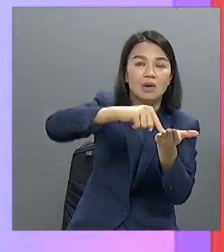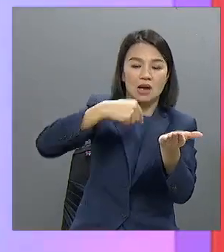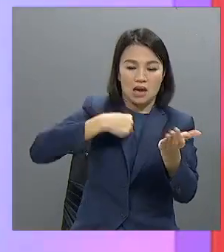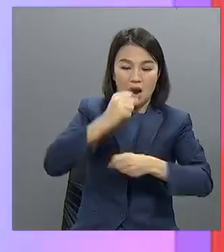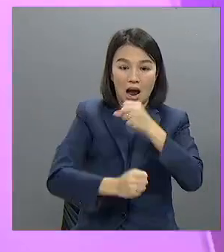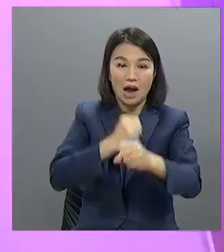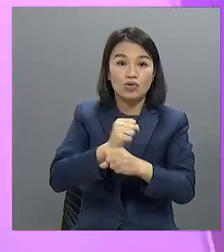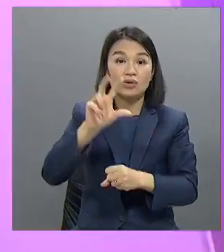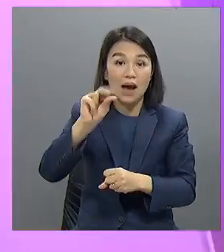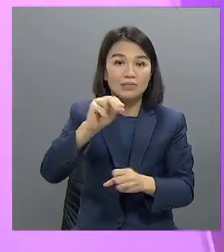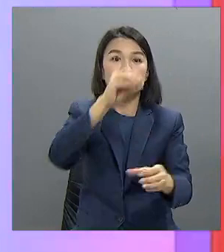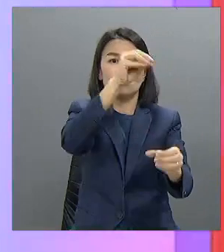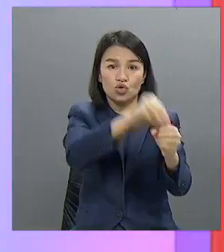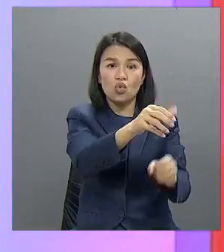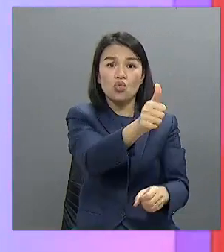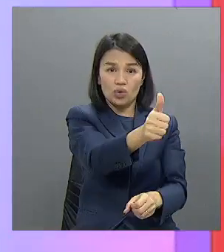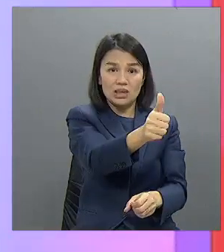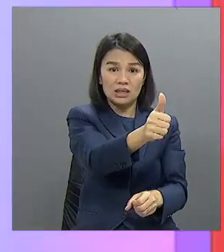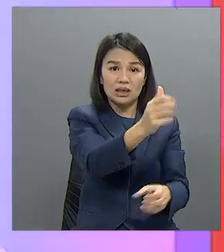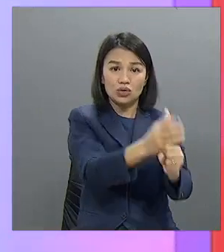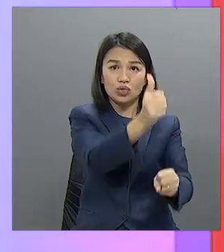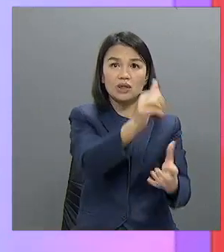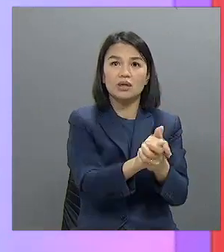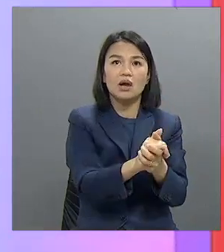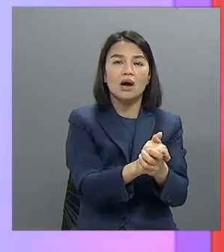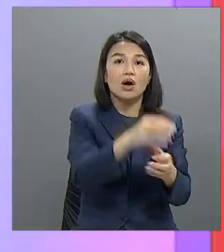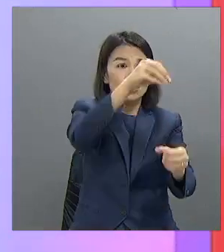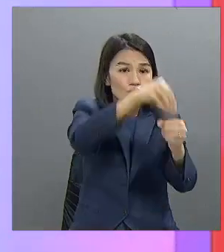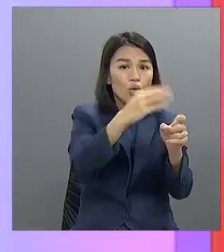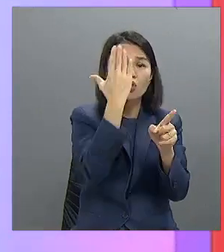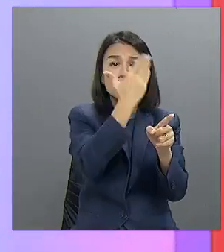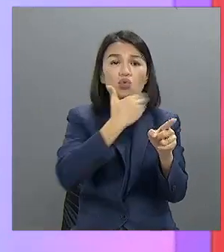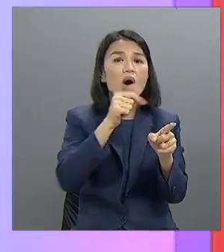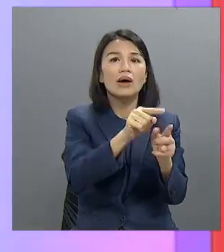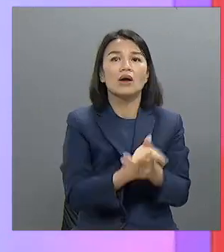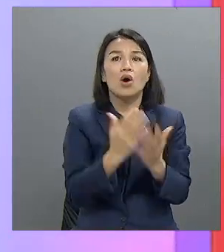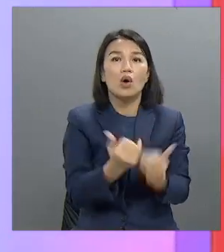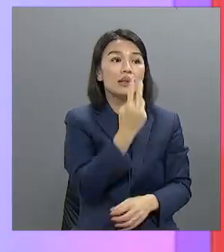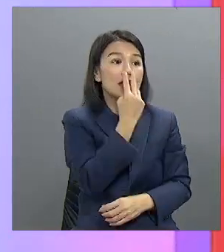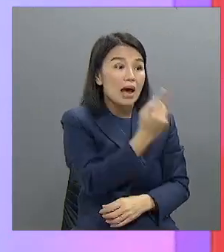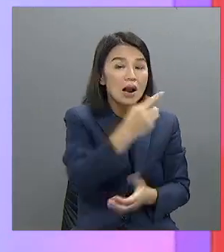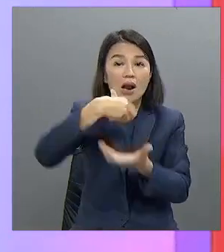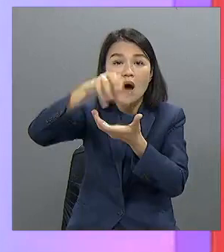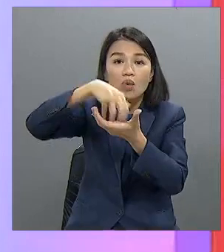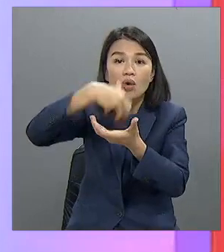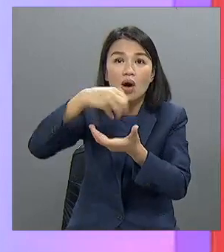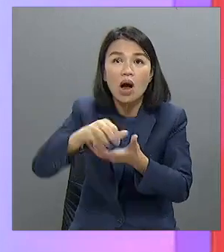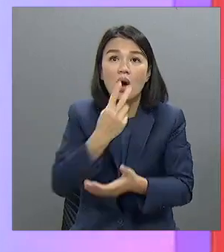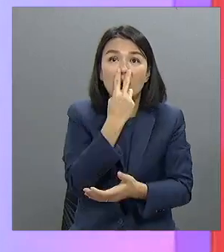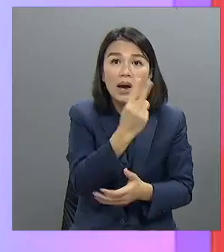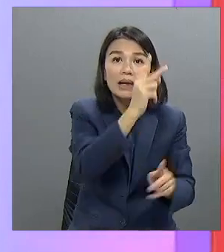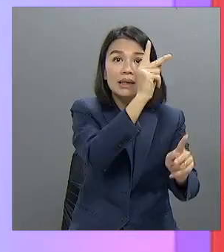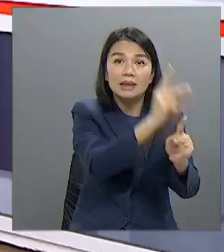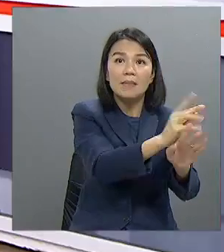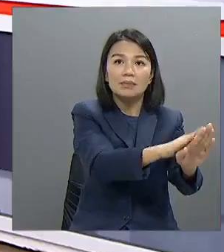อยู่ดีแล้วก็ยังไม่แบบหายไปไหนด้วยพอเห็นวันนี้เนี่ยเราจะนำเรื่องนี้มานำเสนอบอกว่าสามารถเก็บได้เป็นนิรันดร์เนี่ยผมเลยบ